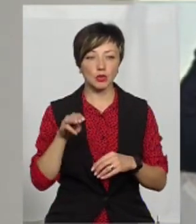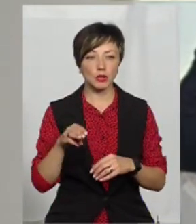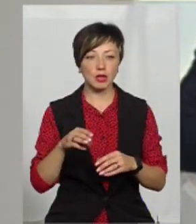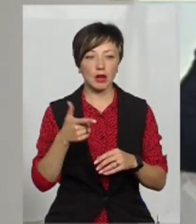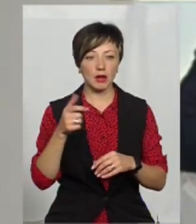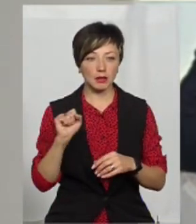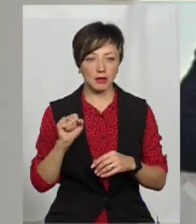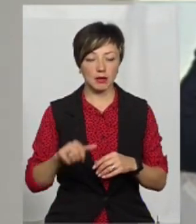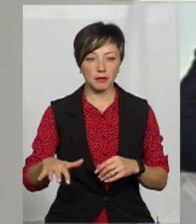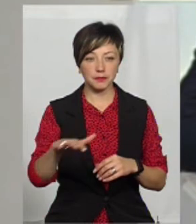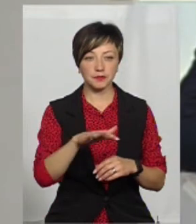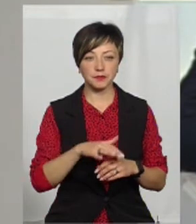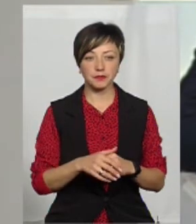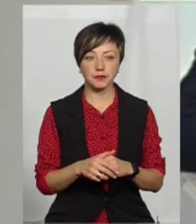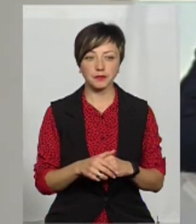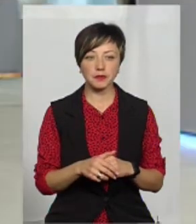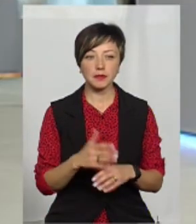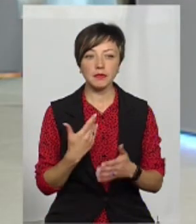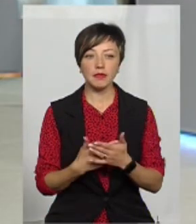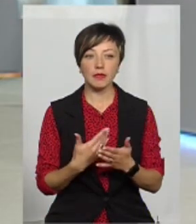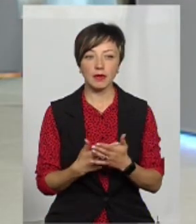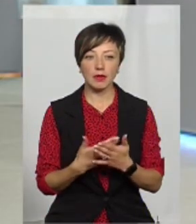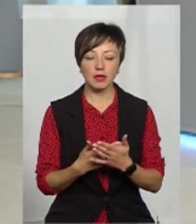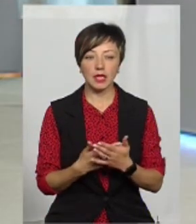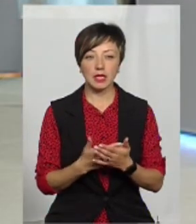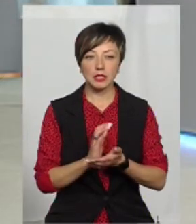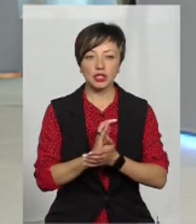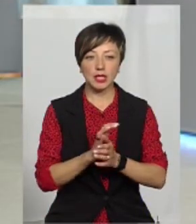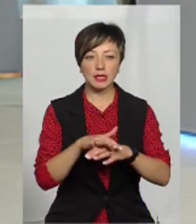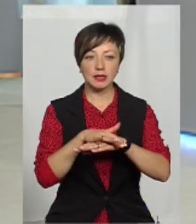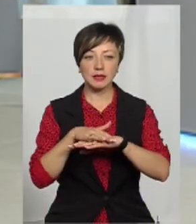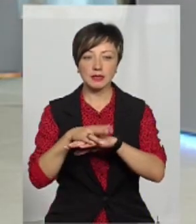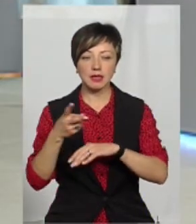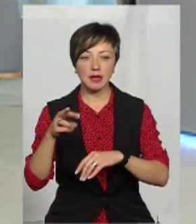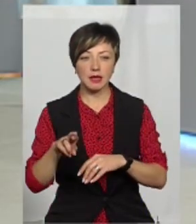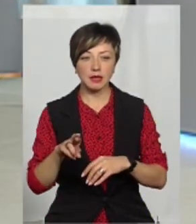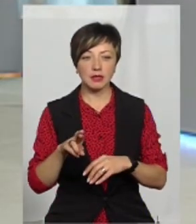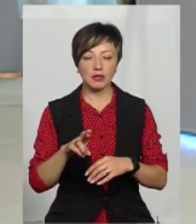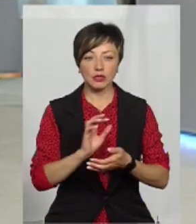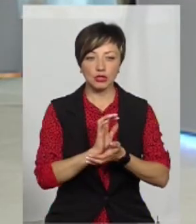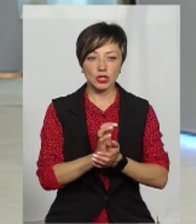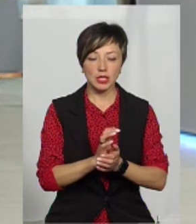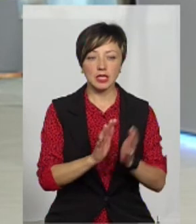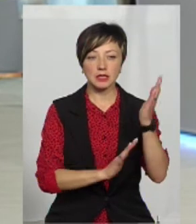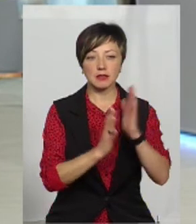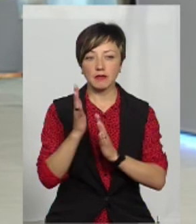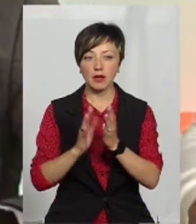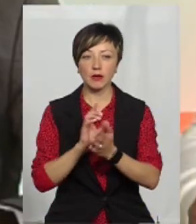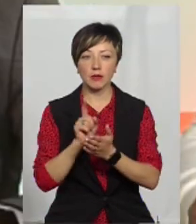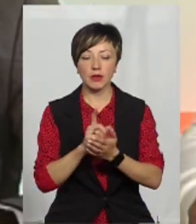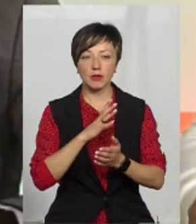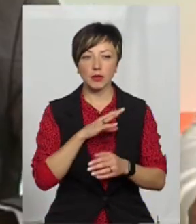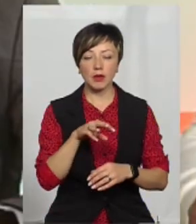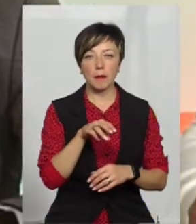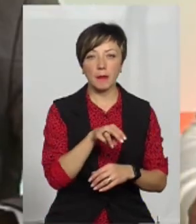0,15 гектара. Ну, якщо взяти щільність населення і щільність скверу, то який має бути на Панаса